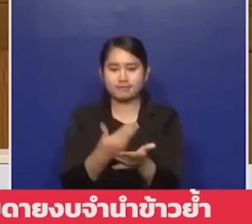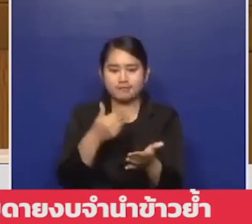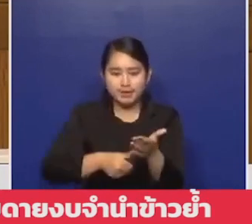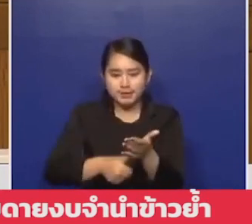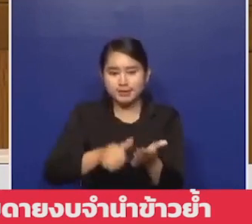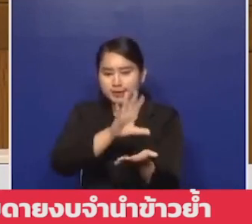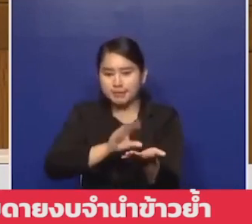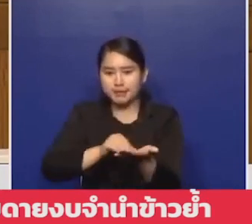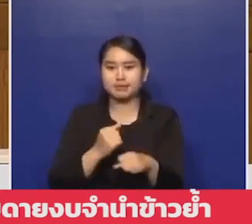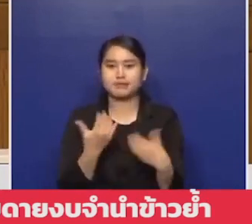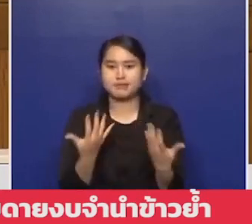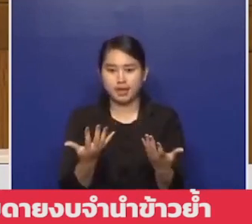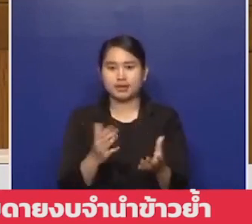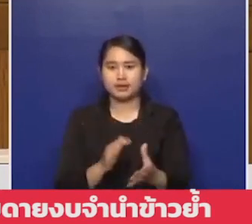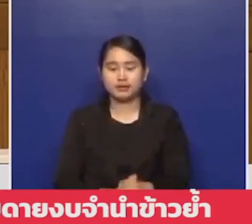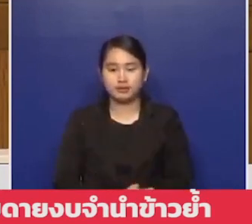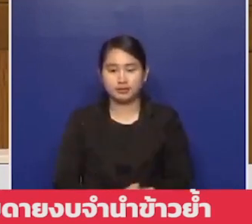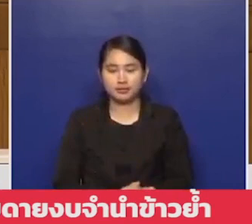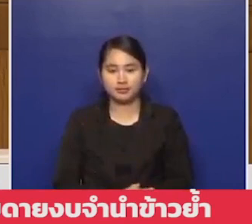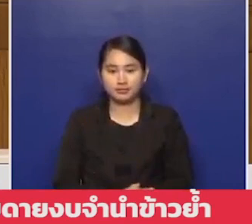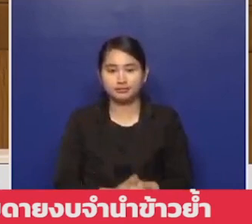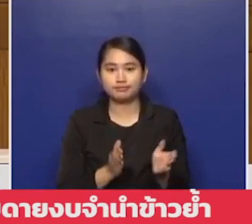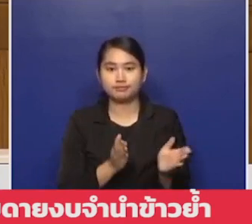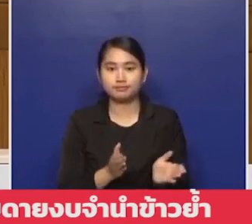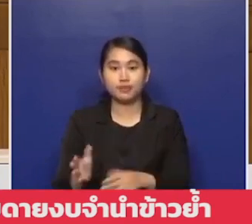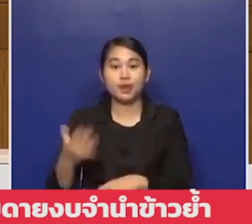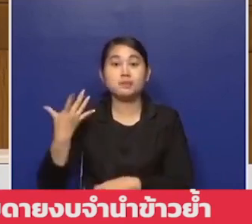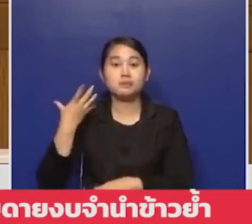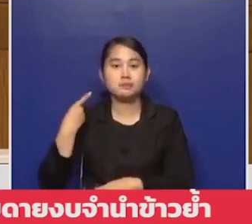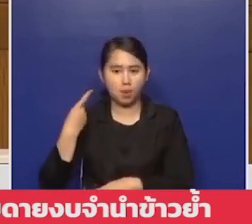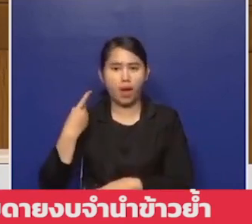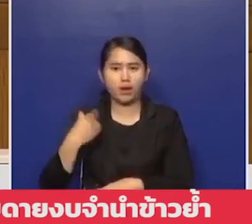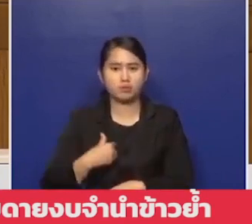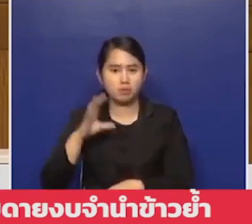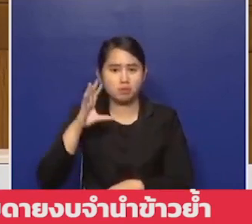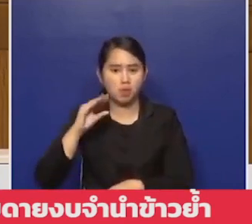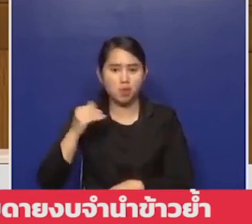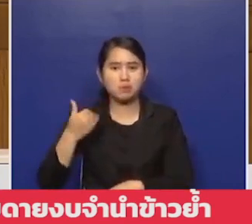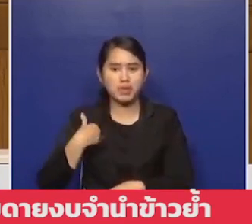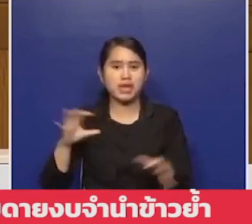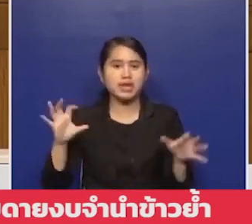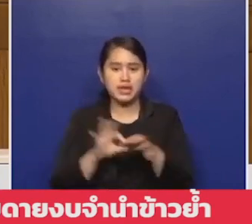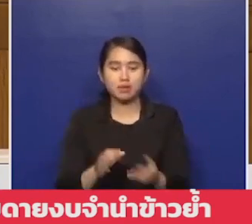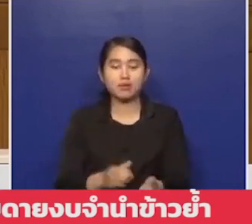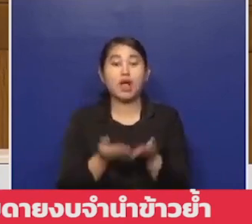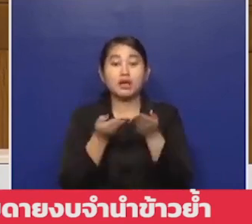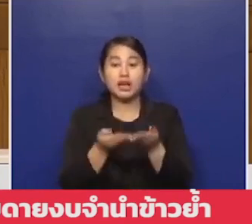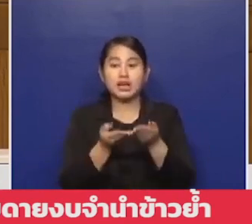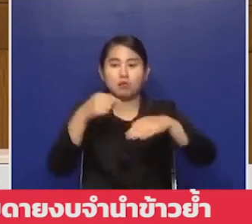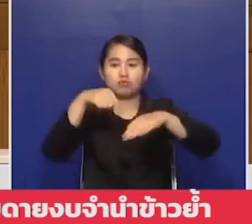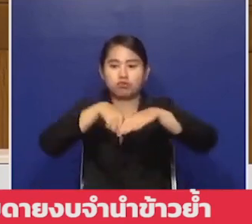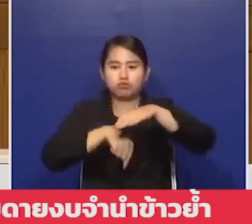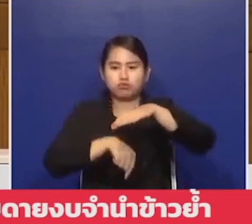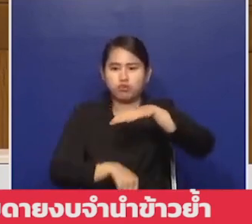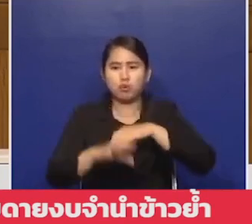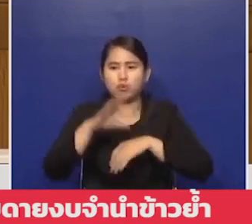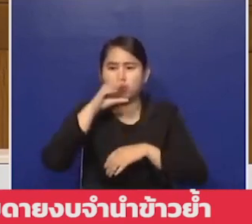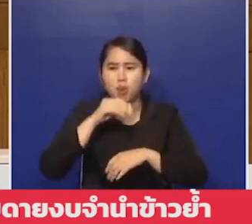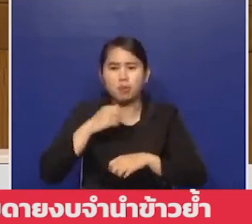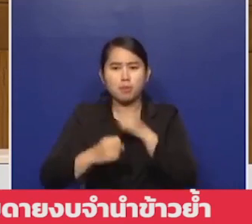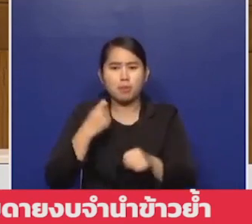นเรียบร้อยได้ทางนี้นายกรัฐมนตรีได้กล่าวบทกลอนด้วยค่ะว่าวันนี้ศึกนอกศึกไกลนั้นไม่ห่วงแต่วันสว